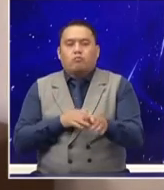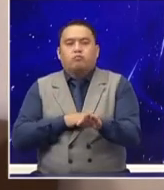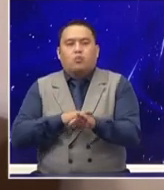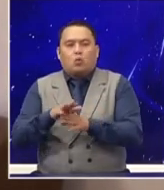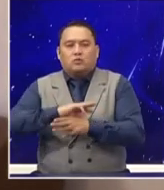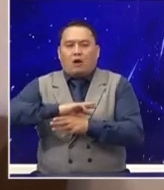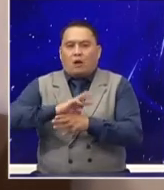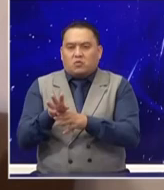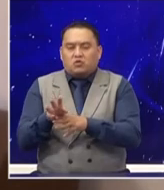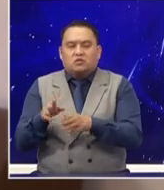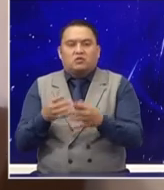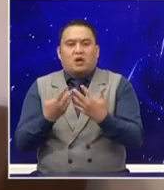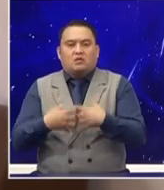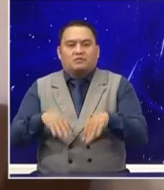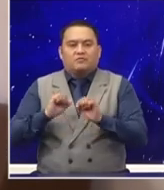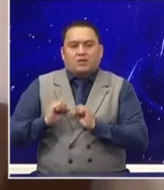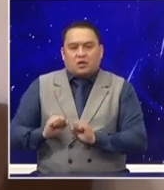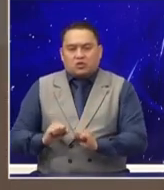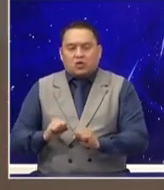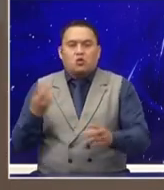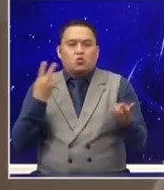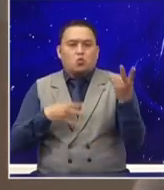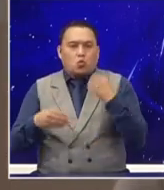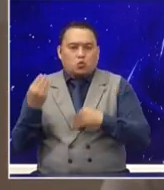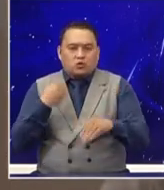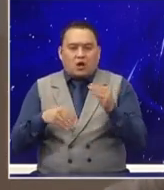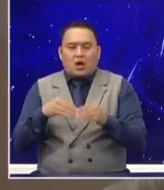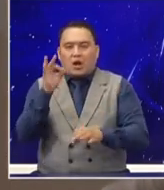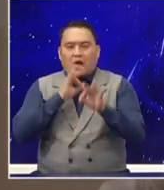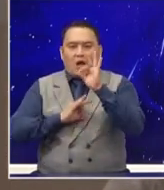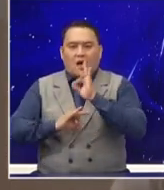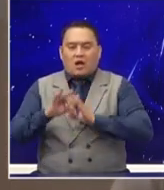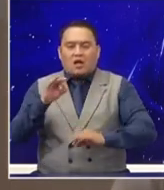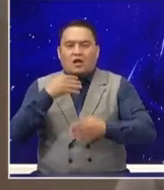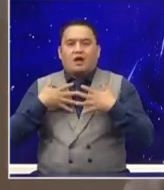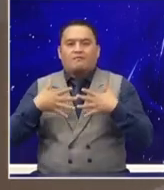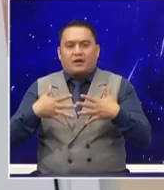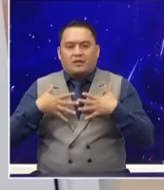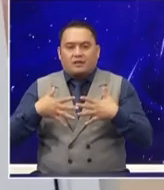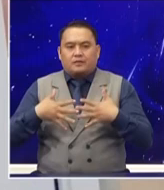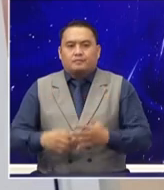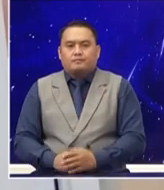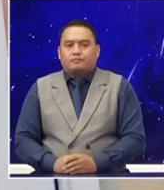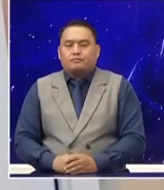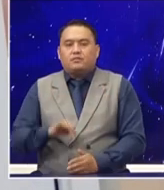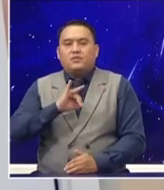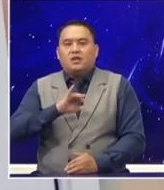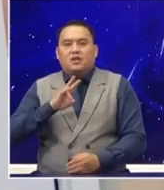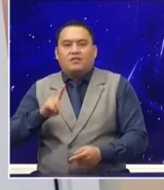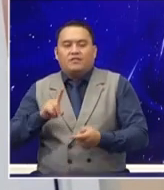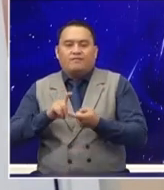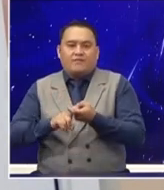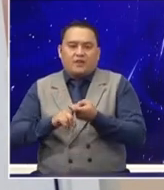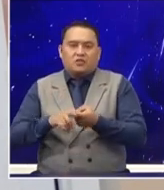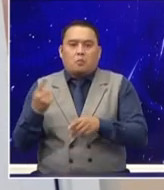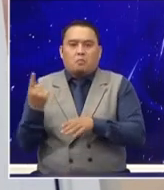полностью обеспечена защитными средствами, необходимым лекарством и аппаратами ИВЛ. Это инфекционное отделение